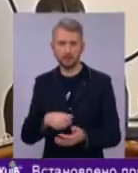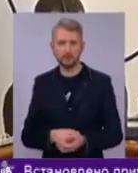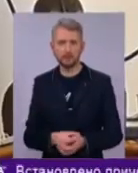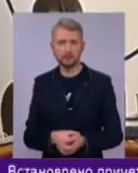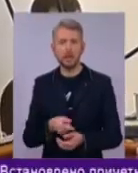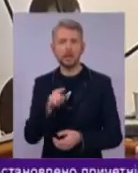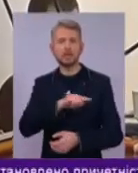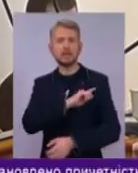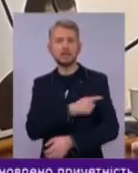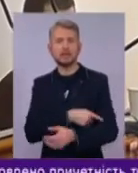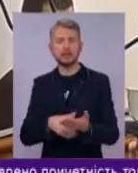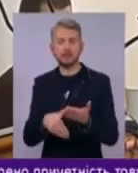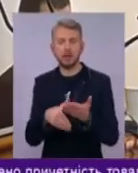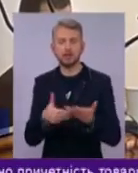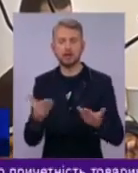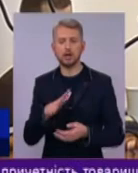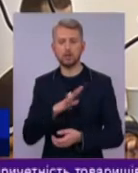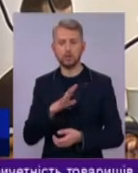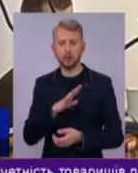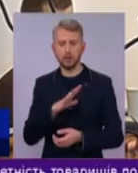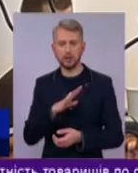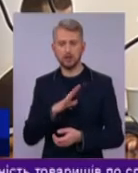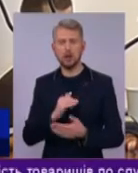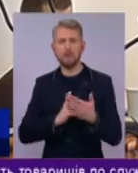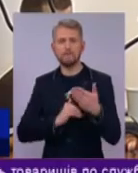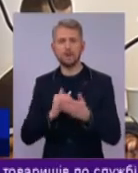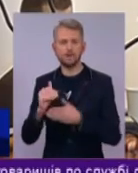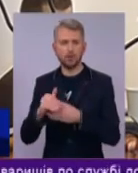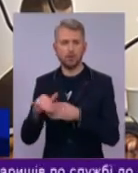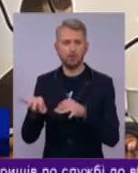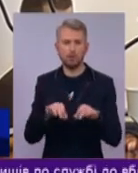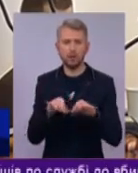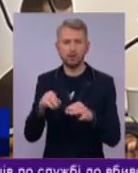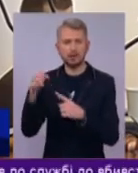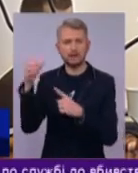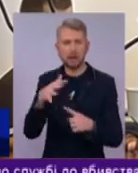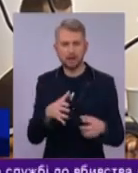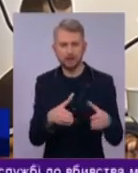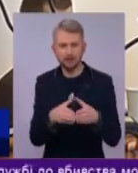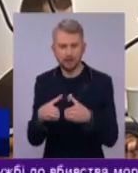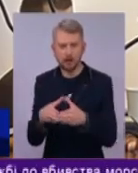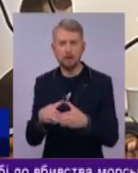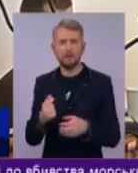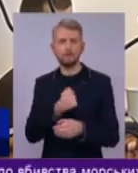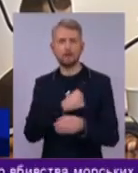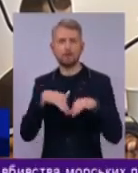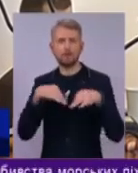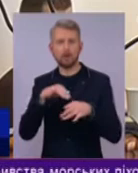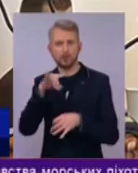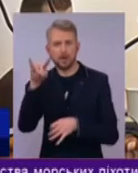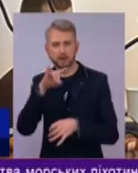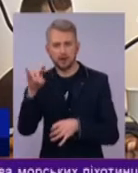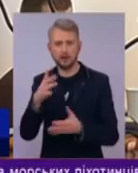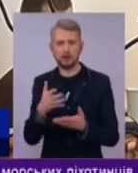Ті сили і засоби, які були в високомобільних десантних військах, військово-транспортній авіації, в